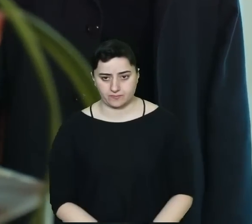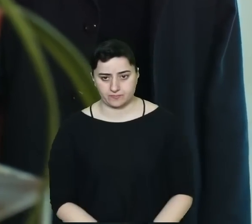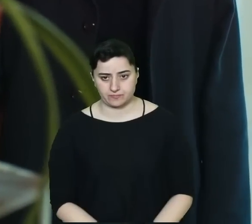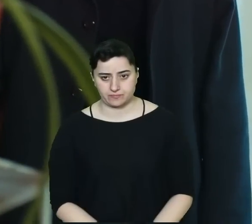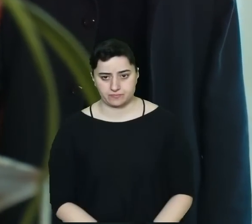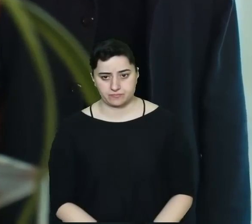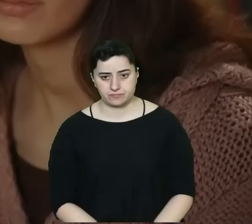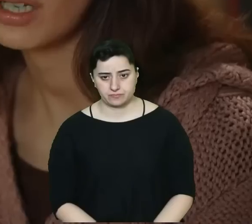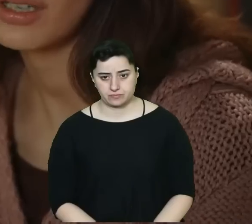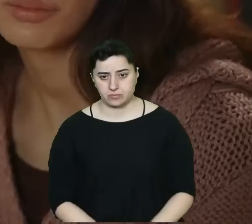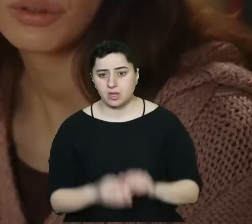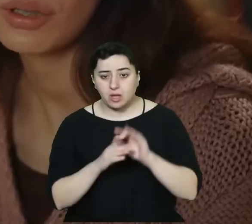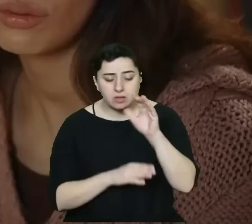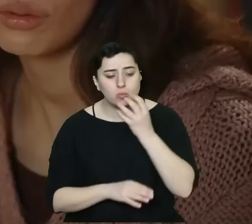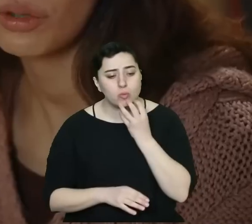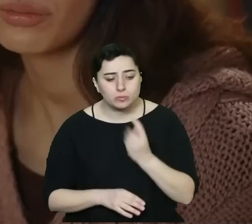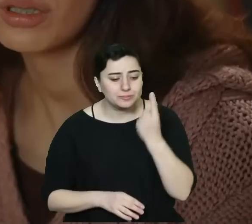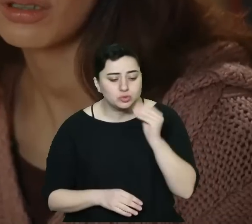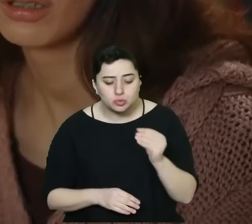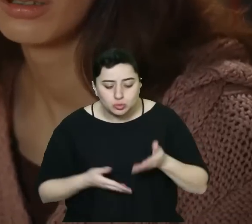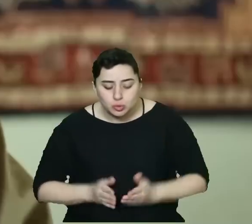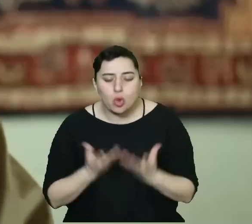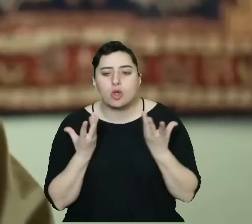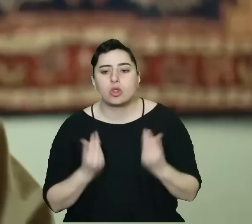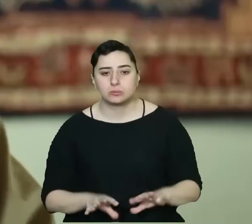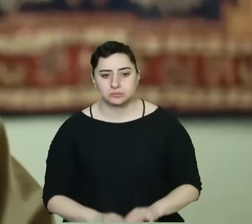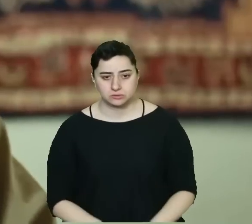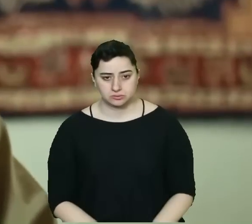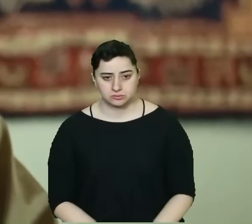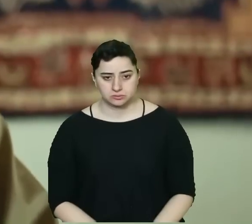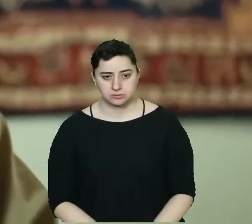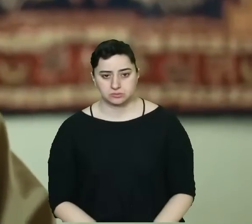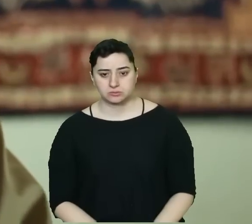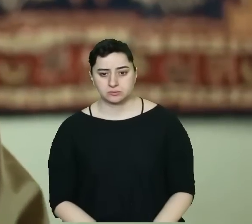Çalık kapıda dinliyor. Hayatım boyunca çocuğum olmayacağım.